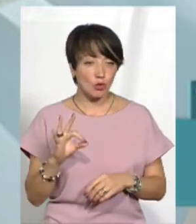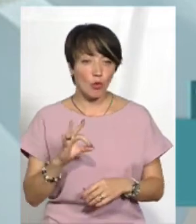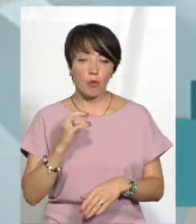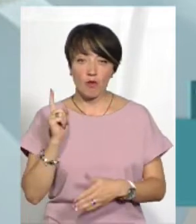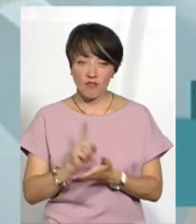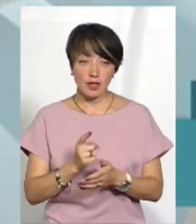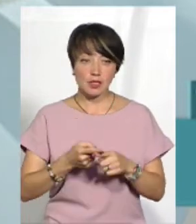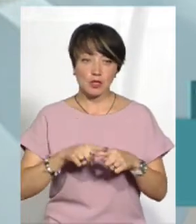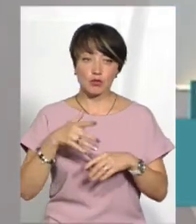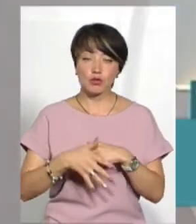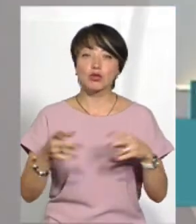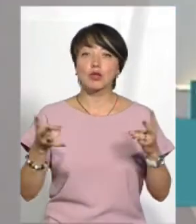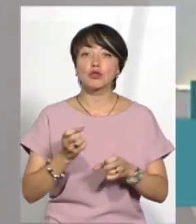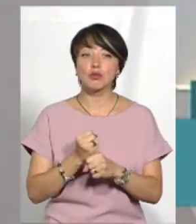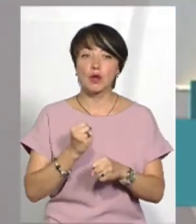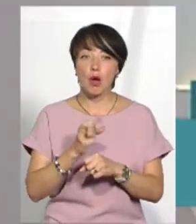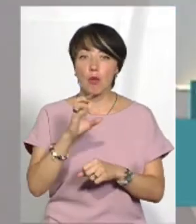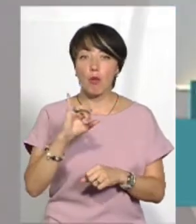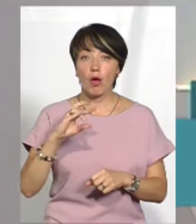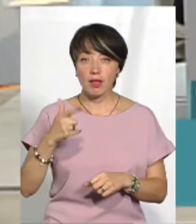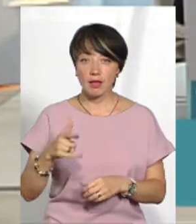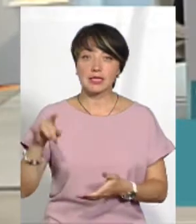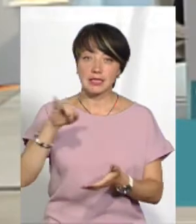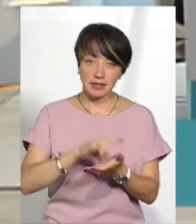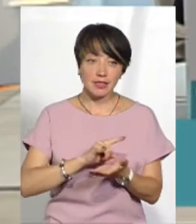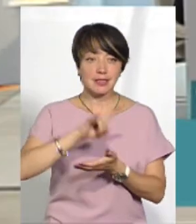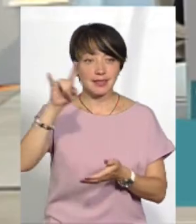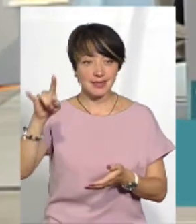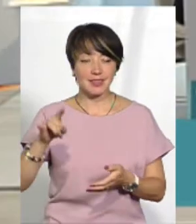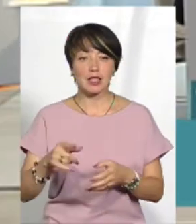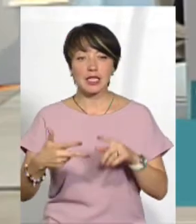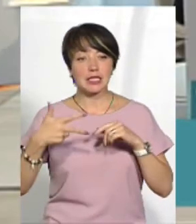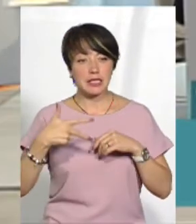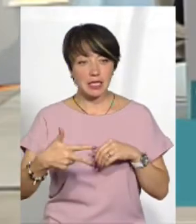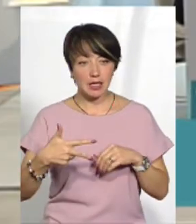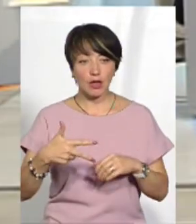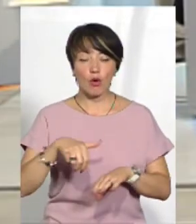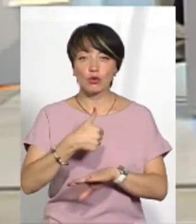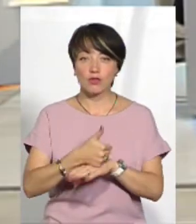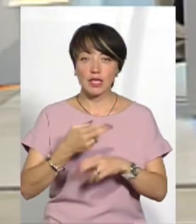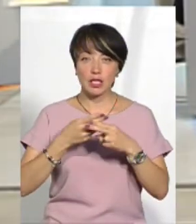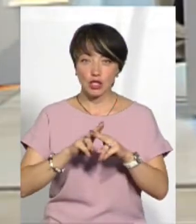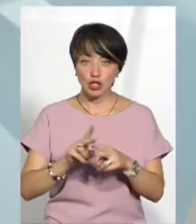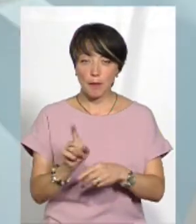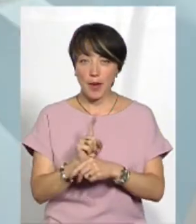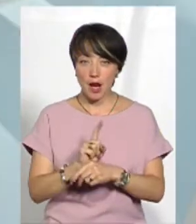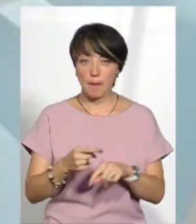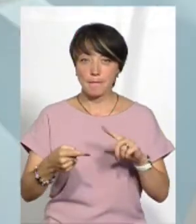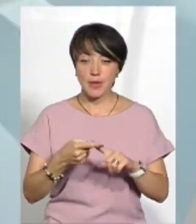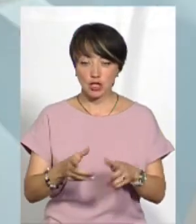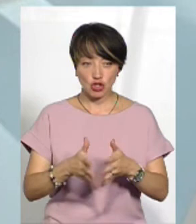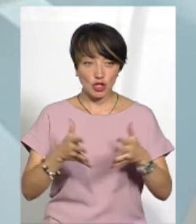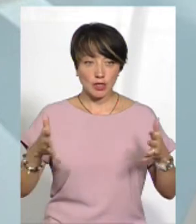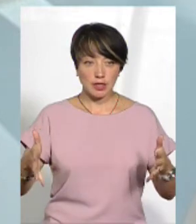це розуміти. Що треба зробити, щоб Боїнг сів і потім піднявся в повітря? А я ж вам казав, 3 основних технічних параметри. Перше,